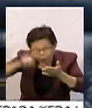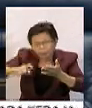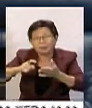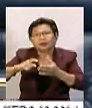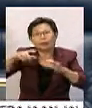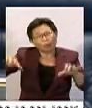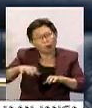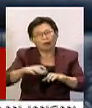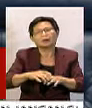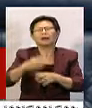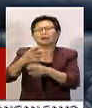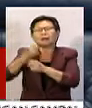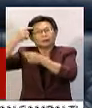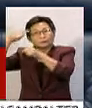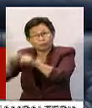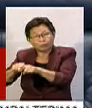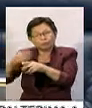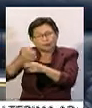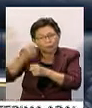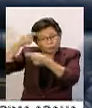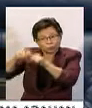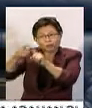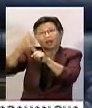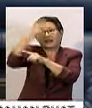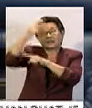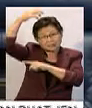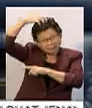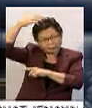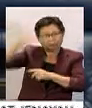persetujuan Kerajaan Negeri Selangor, skop,